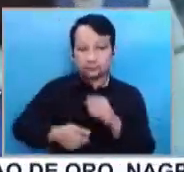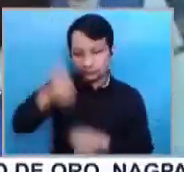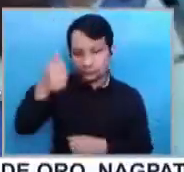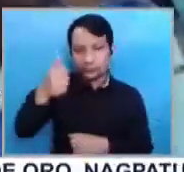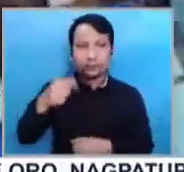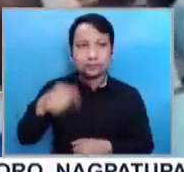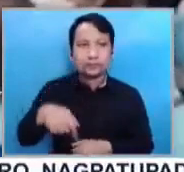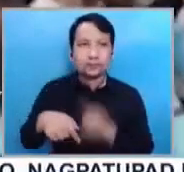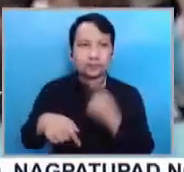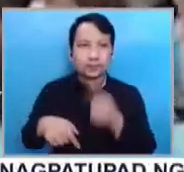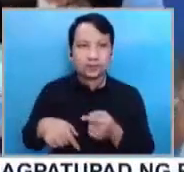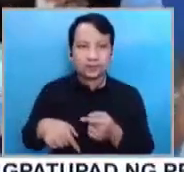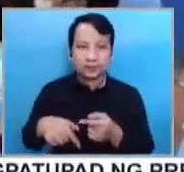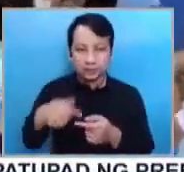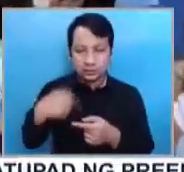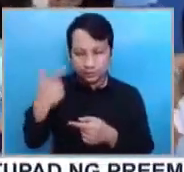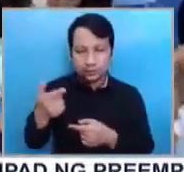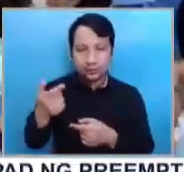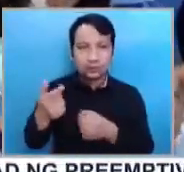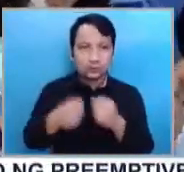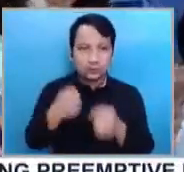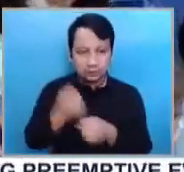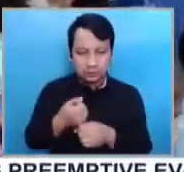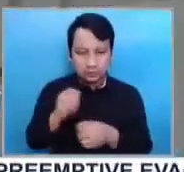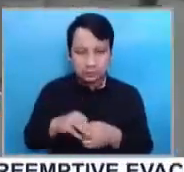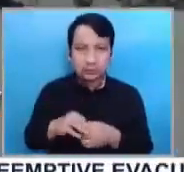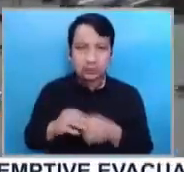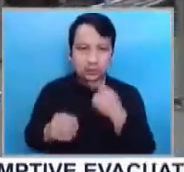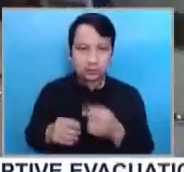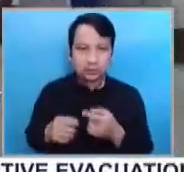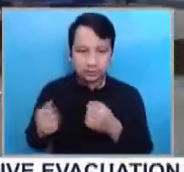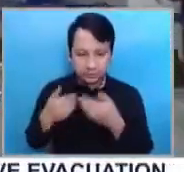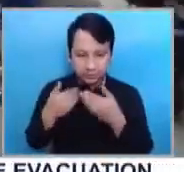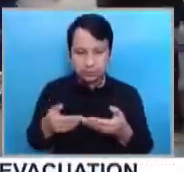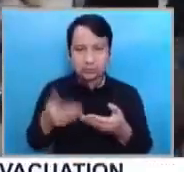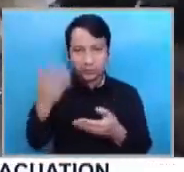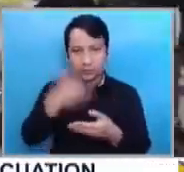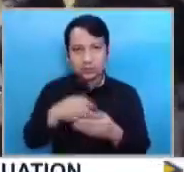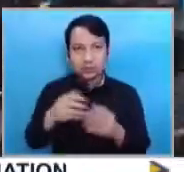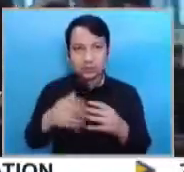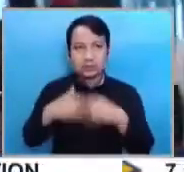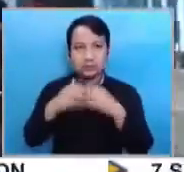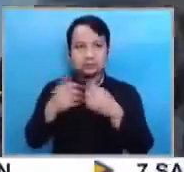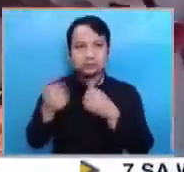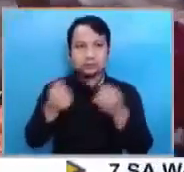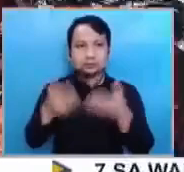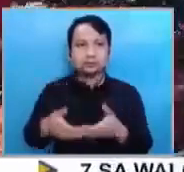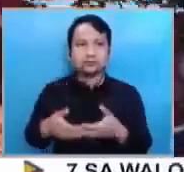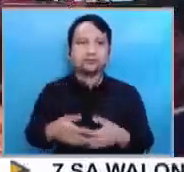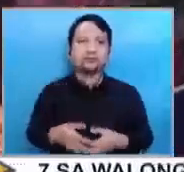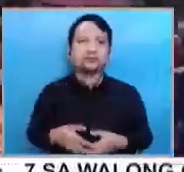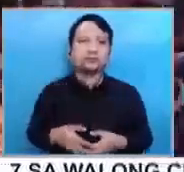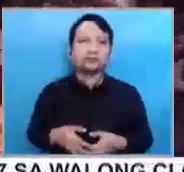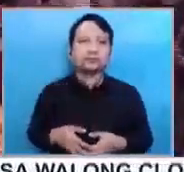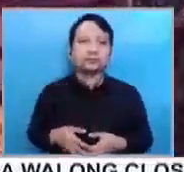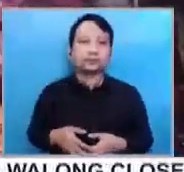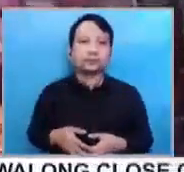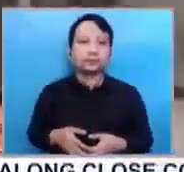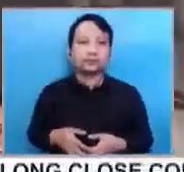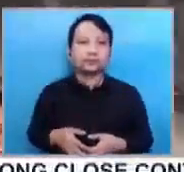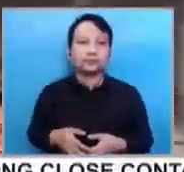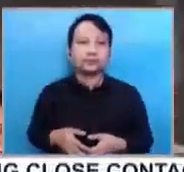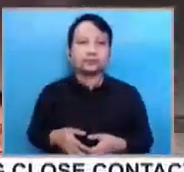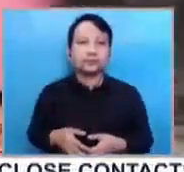bayan 2022, kabilang na ang pagpapatuloy ng mga magagandang nagawa ng administrasyon. Isa namang